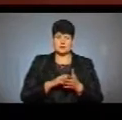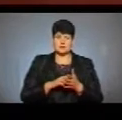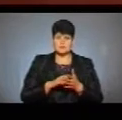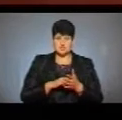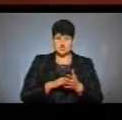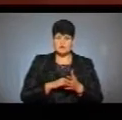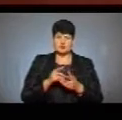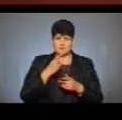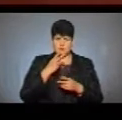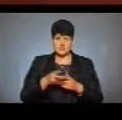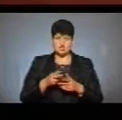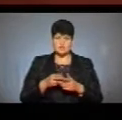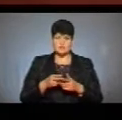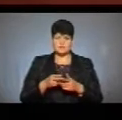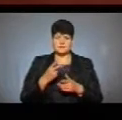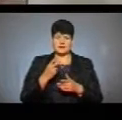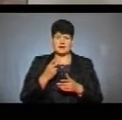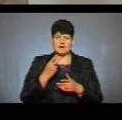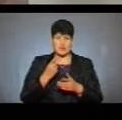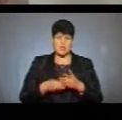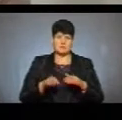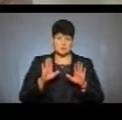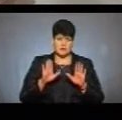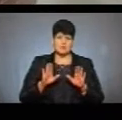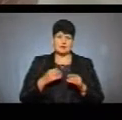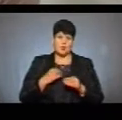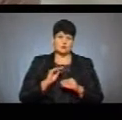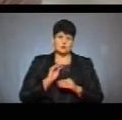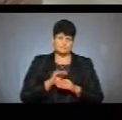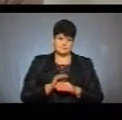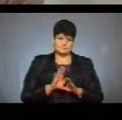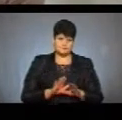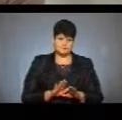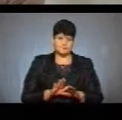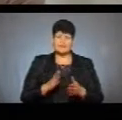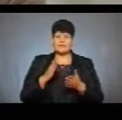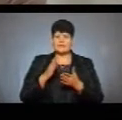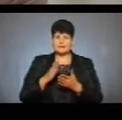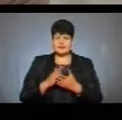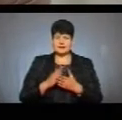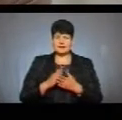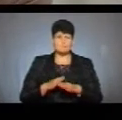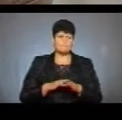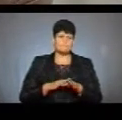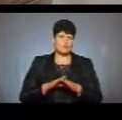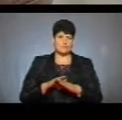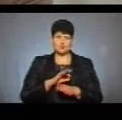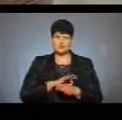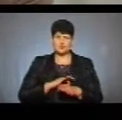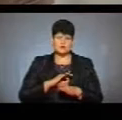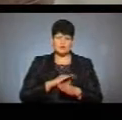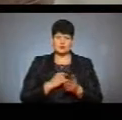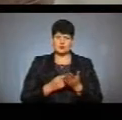бачите капітуляцію. Мабуть, я би додав з дозволу Сергія, так? Є цілком юридично